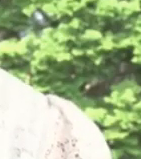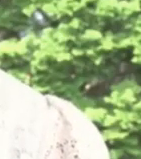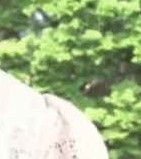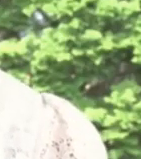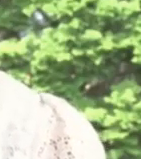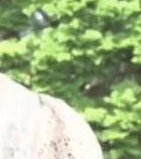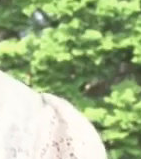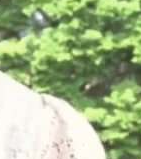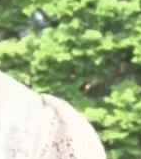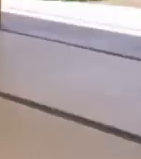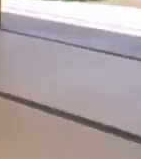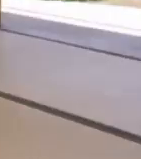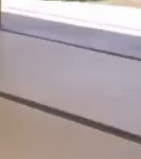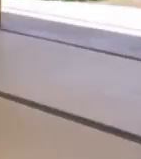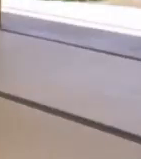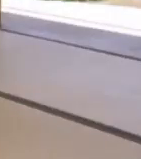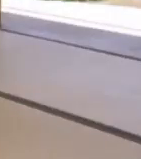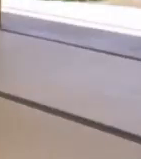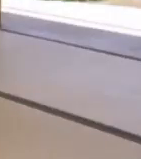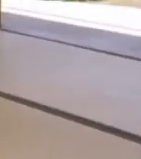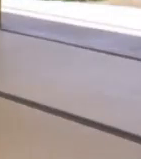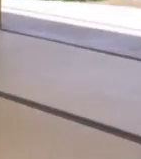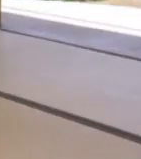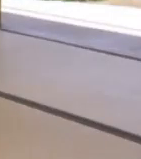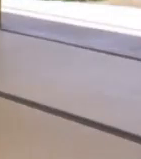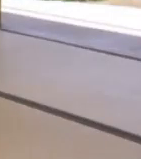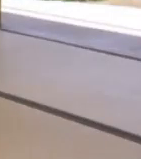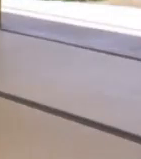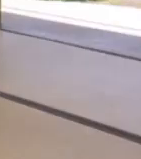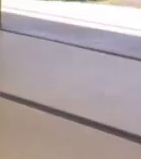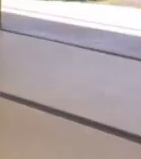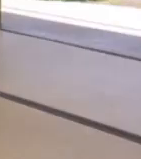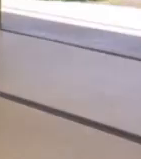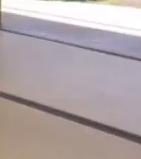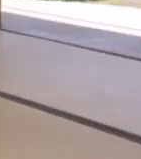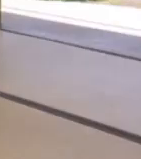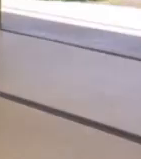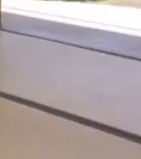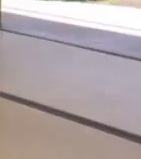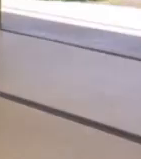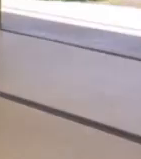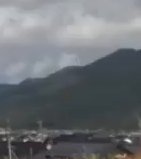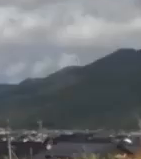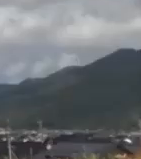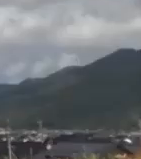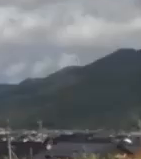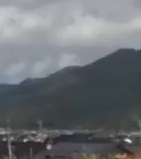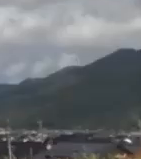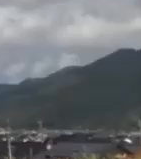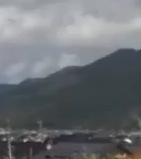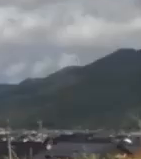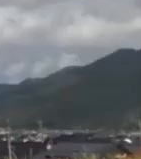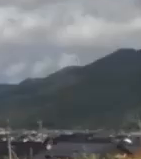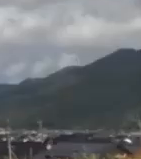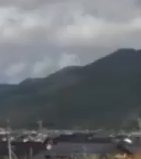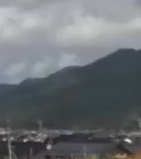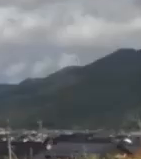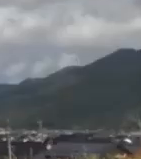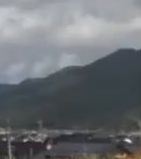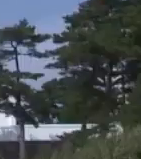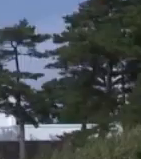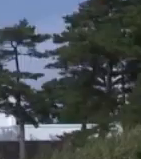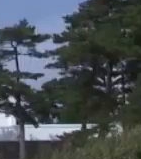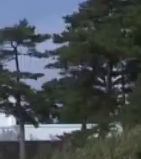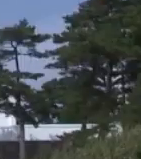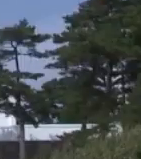と思うので、本当に出雲にまだ行ったことないっていう方がいれば、何が有名、どこに行ってほ